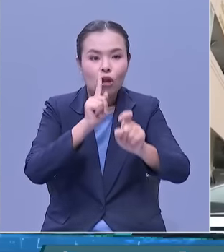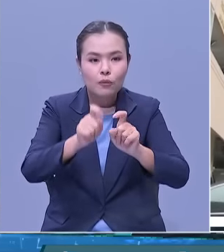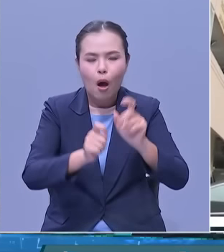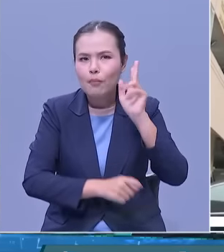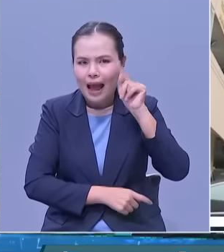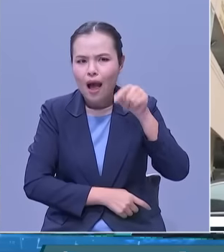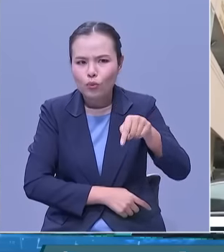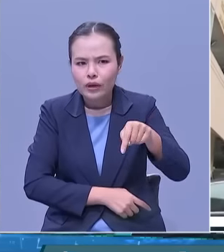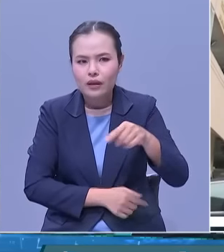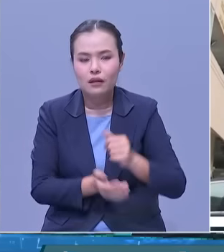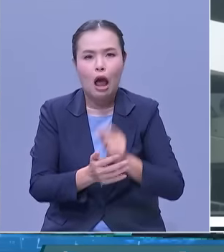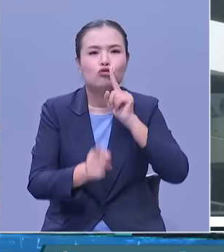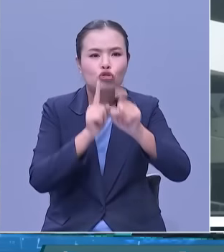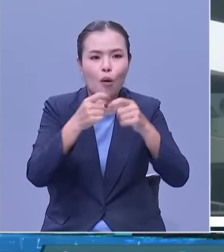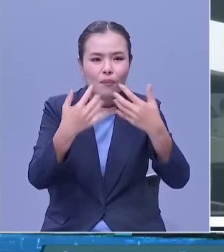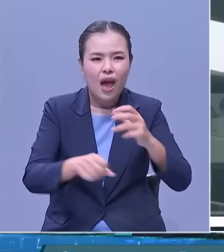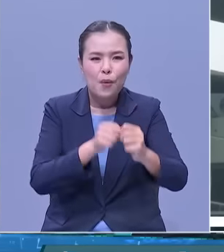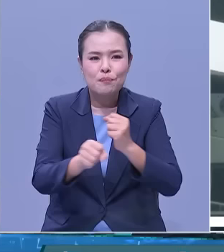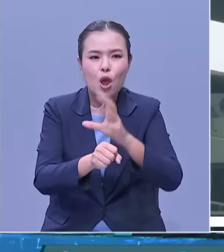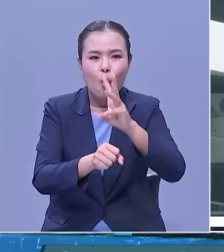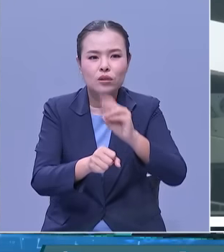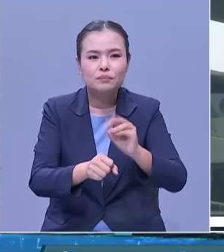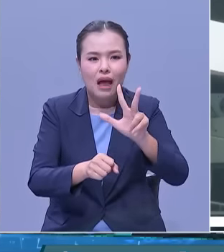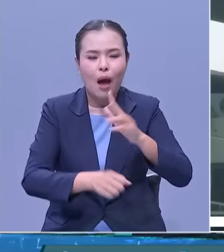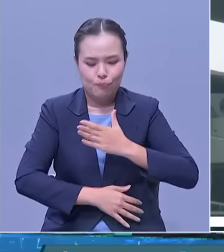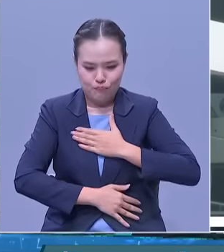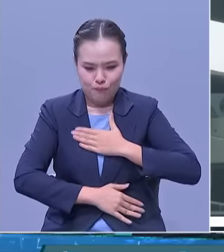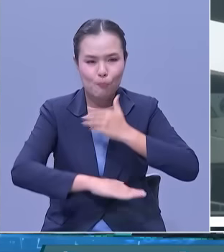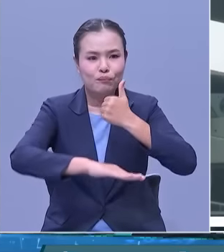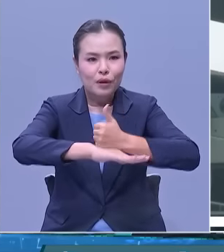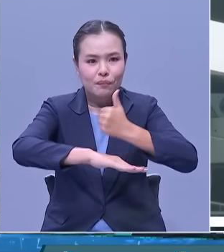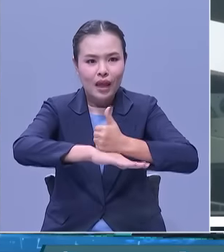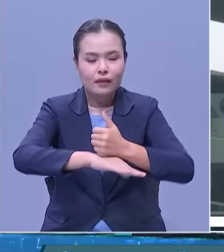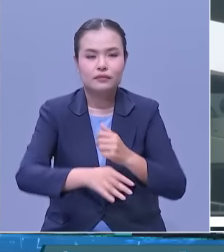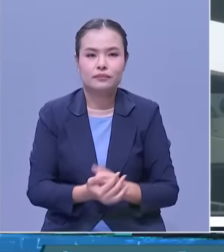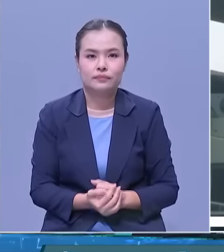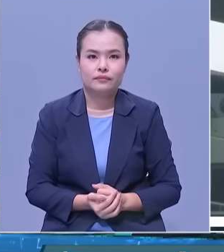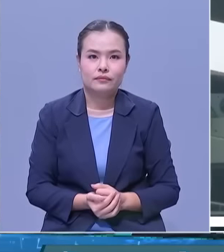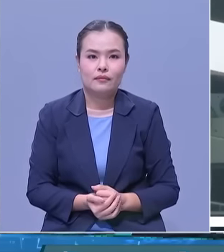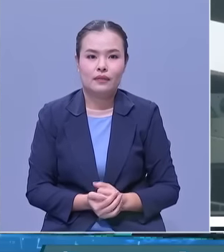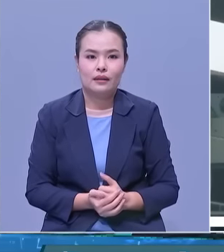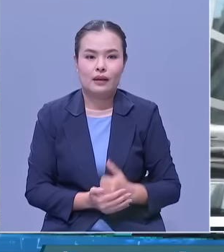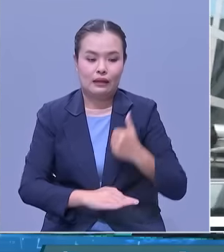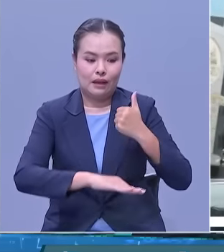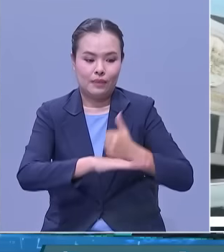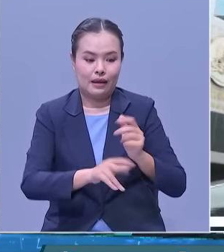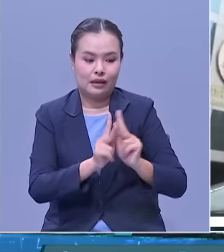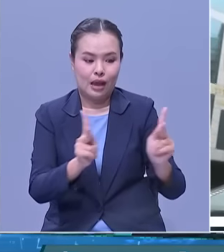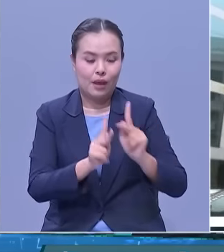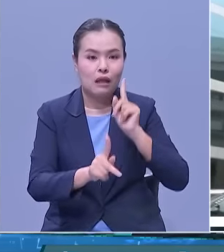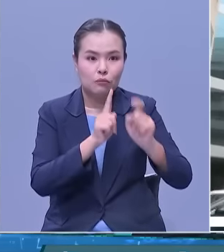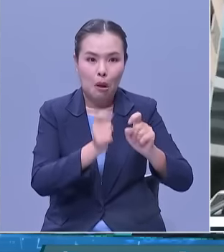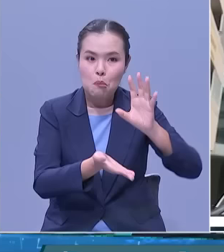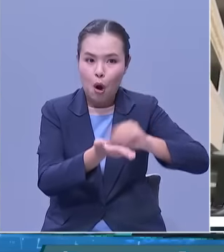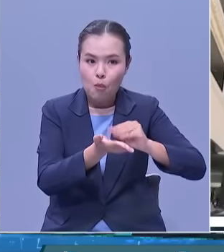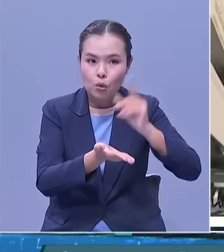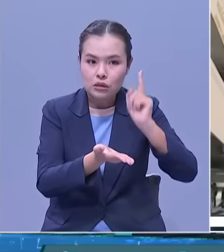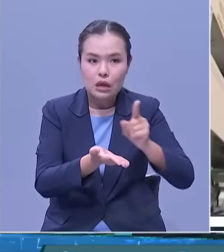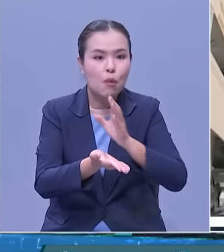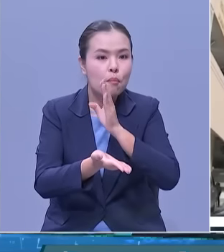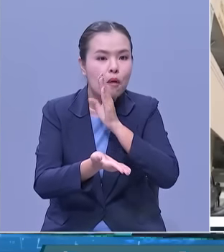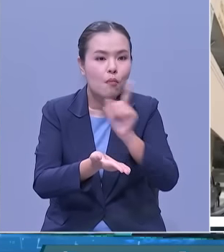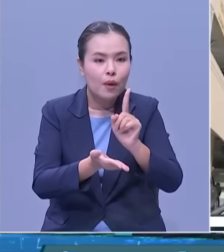เนี่ยสอบไปแล้วปี63ตอนผมมา ครับ ให้อธิบดีตั้งกรรมการสอบเรื่องนี้ว่ามีมูลไม่มีมูลผ